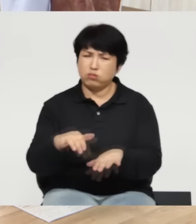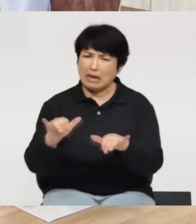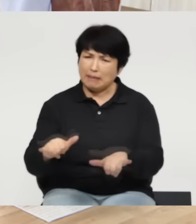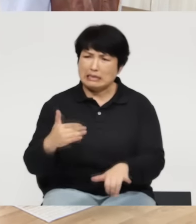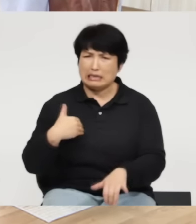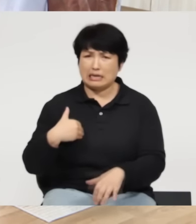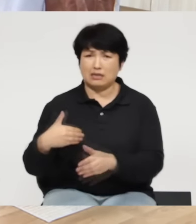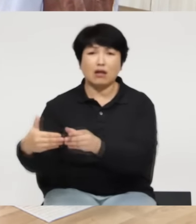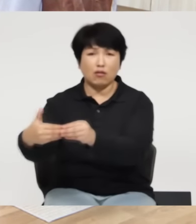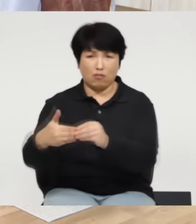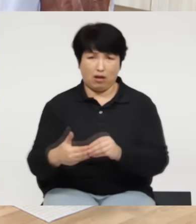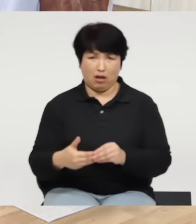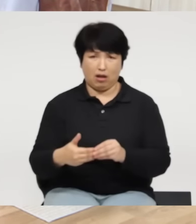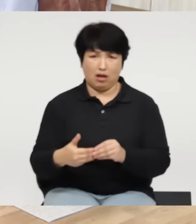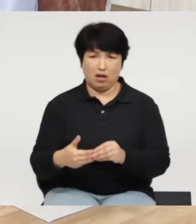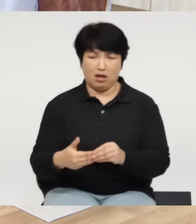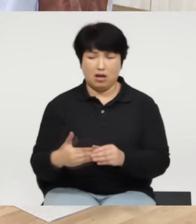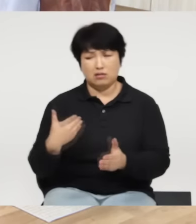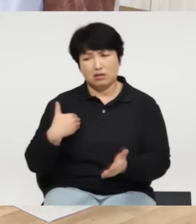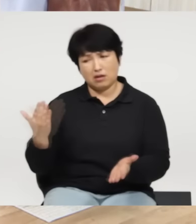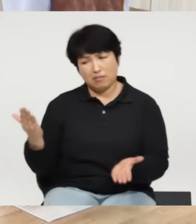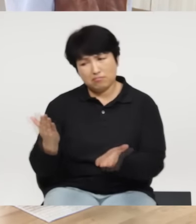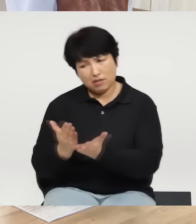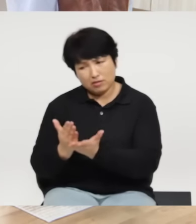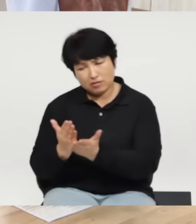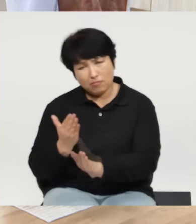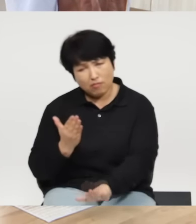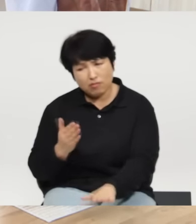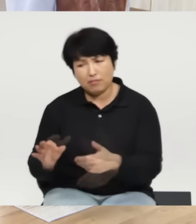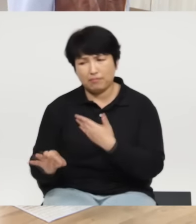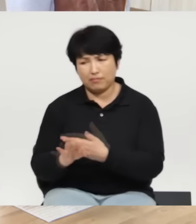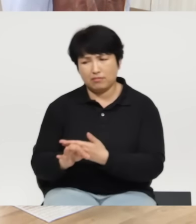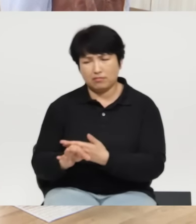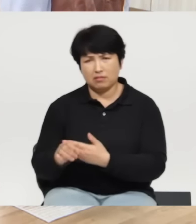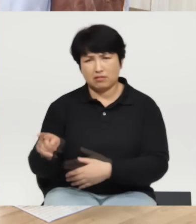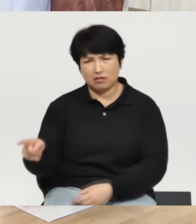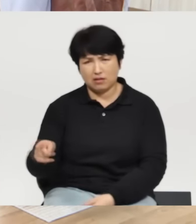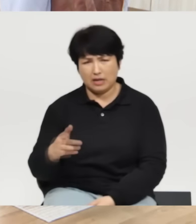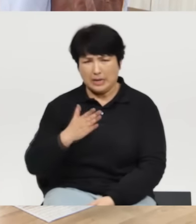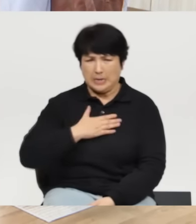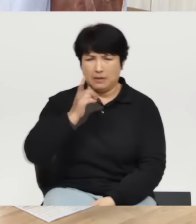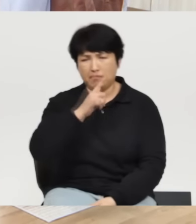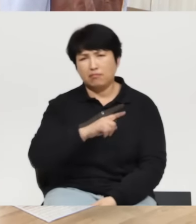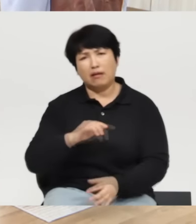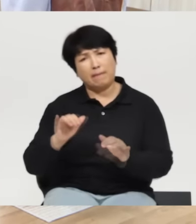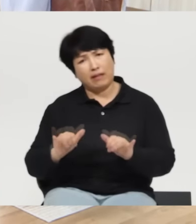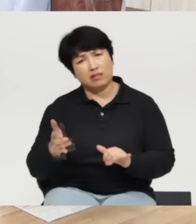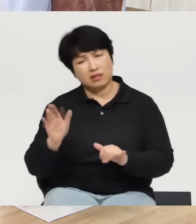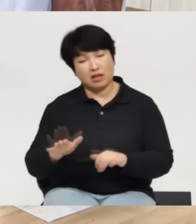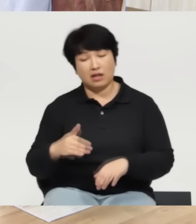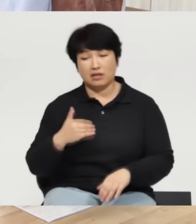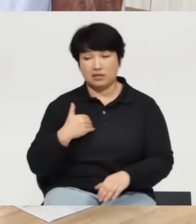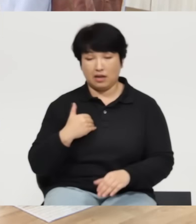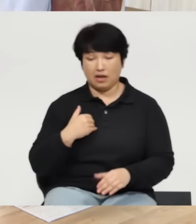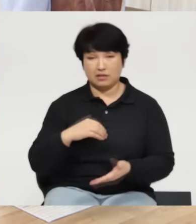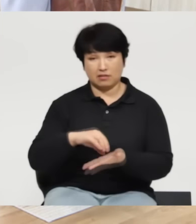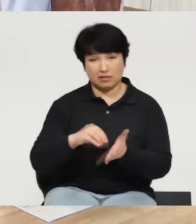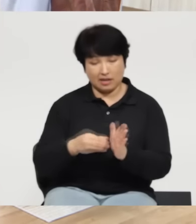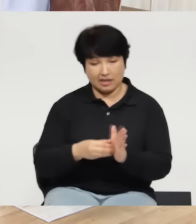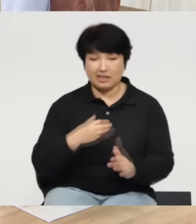못 맞춰주니까 너무 화가 나서 그러는 건데요. 그러면 제가 할 수 있는 수준에서